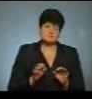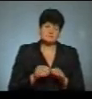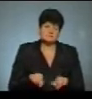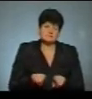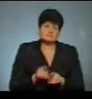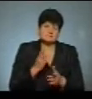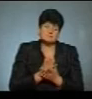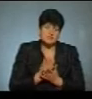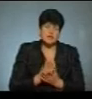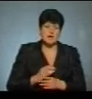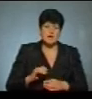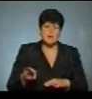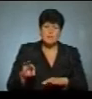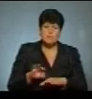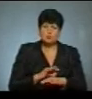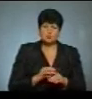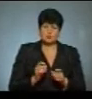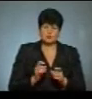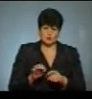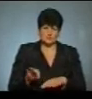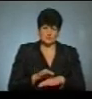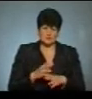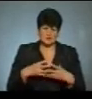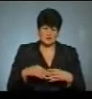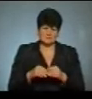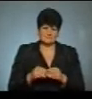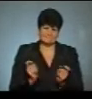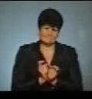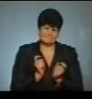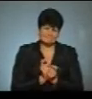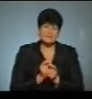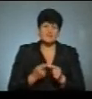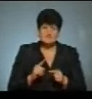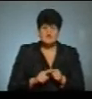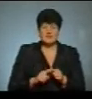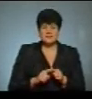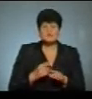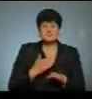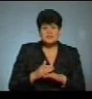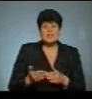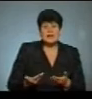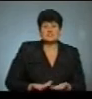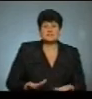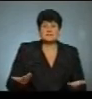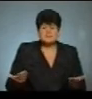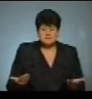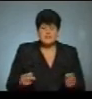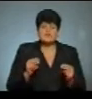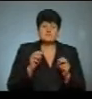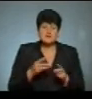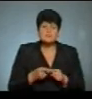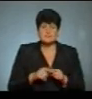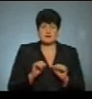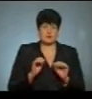І подружні сварки – це є частина подружнього життя. Чим це може